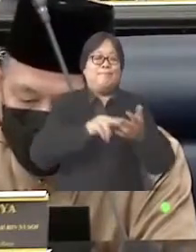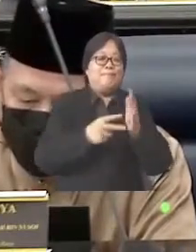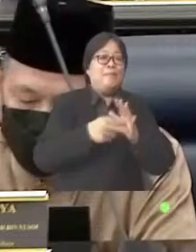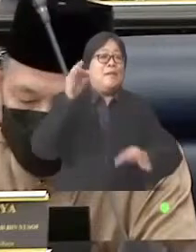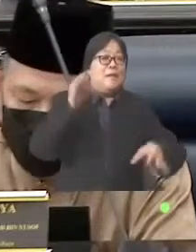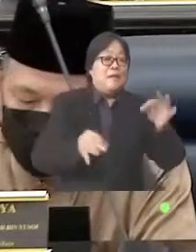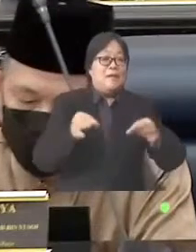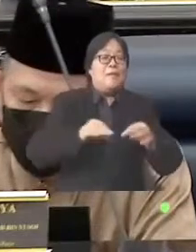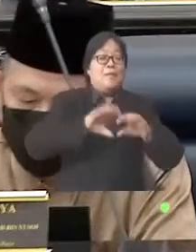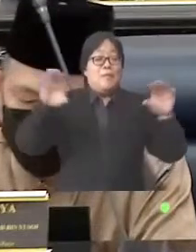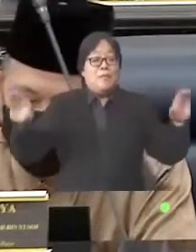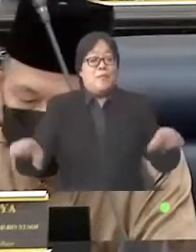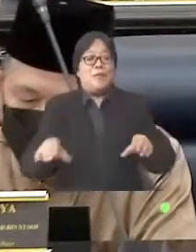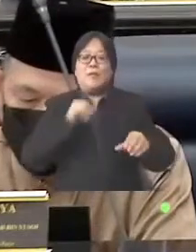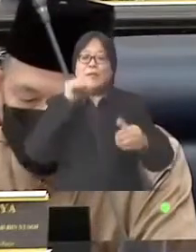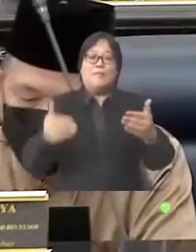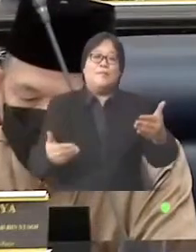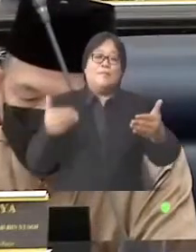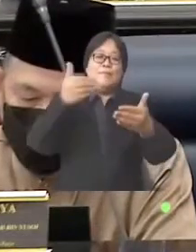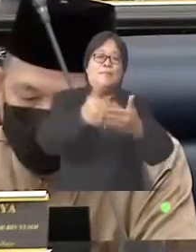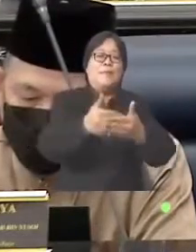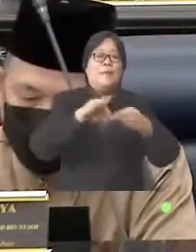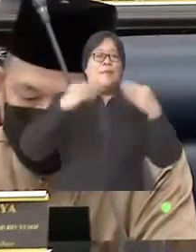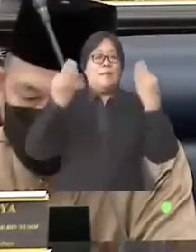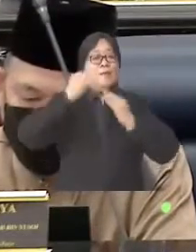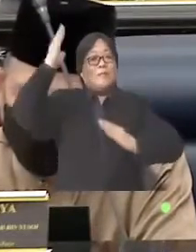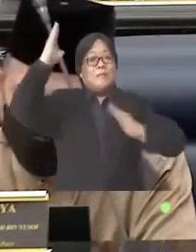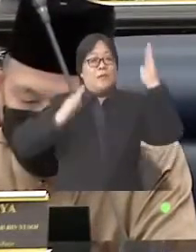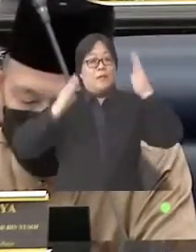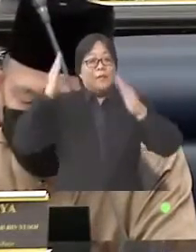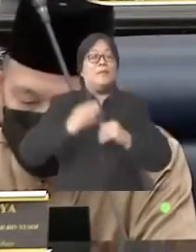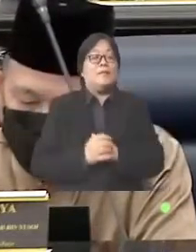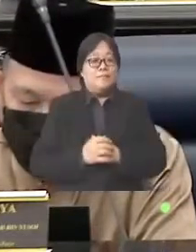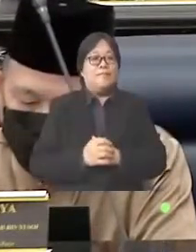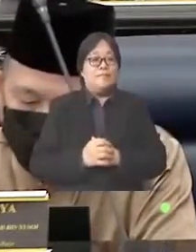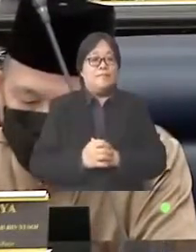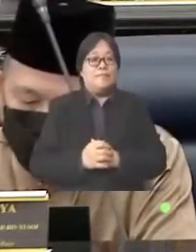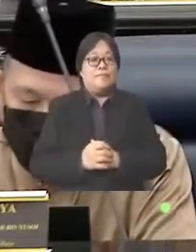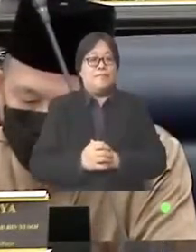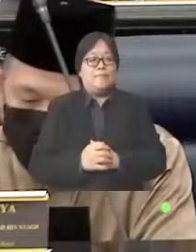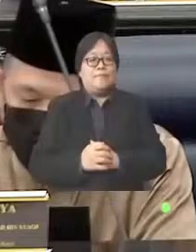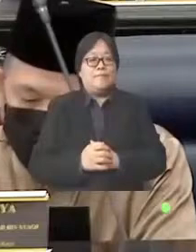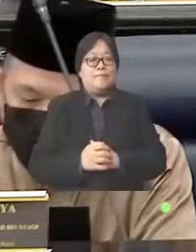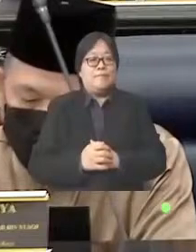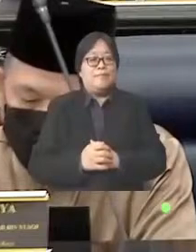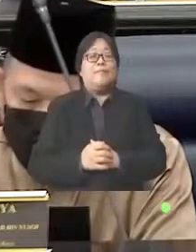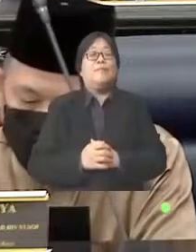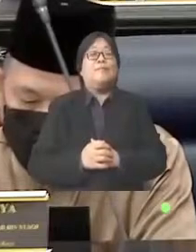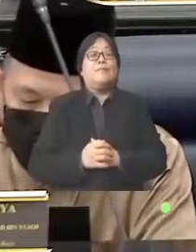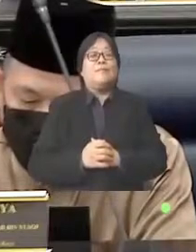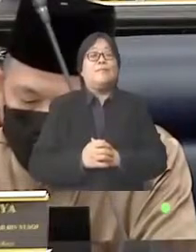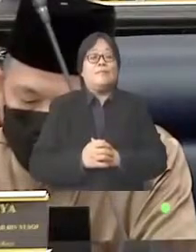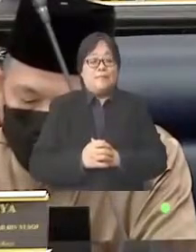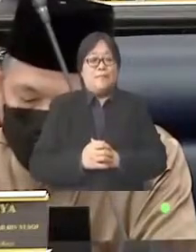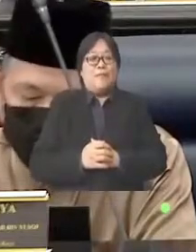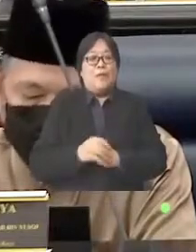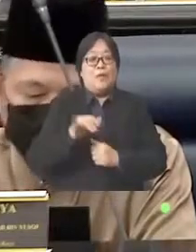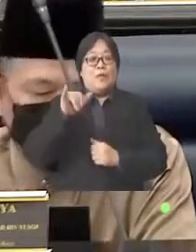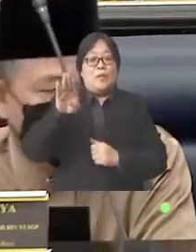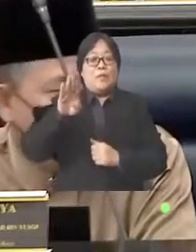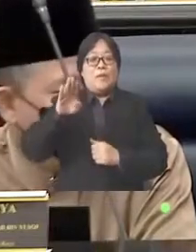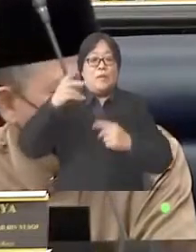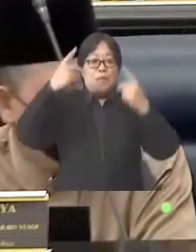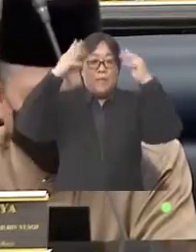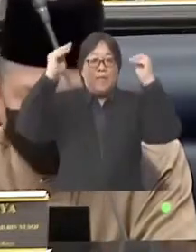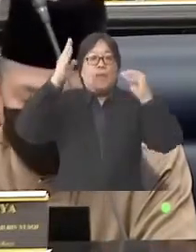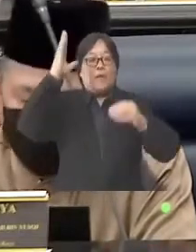sekiranya pelaksanaannya tidak sampai kepada Alif warga Malaysia dengan tuntas dan berkesan hubungan itu yang mabrur